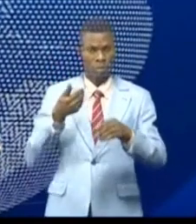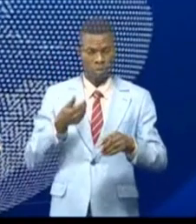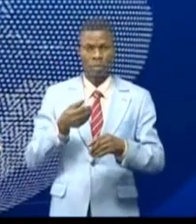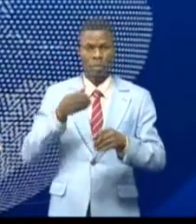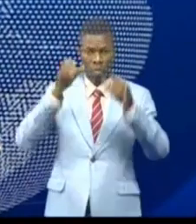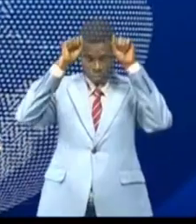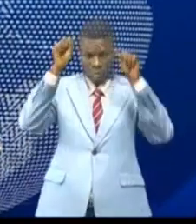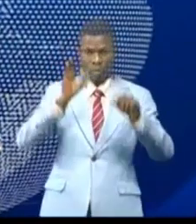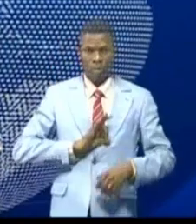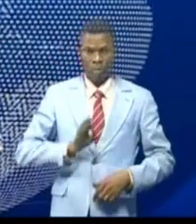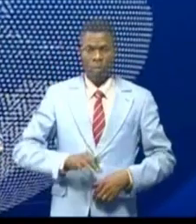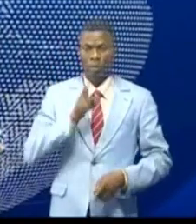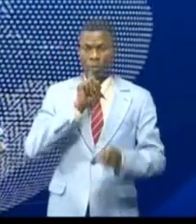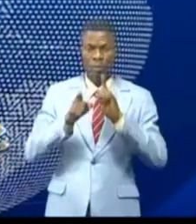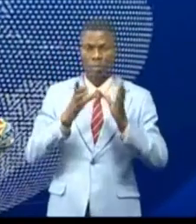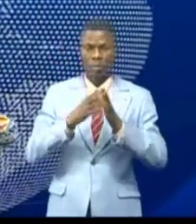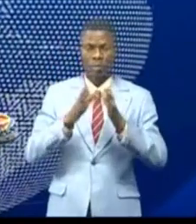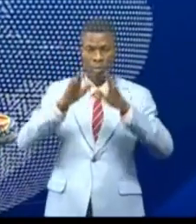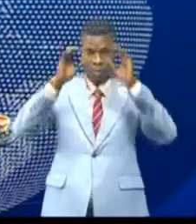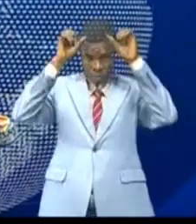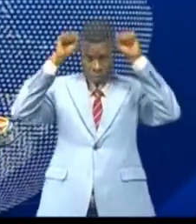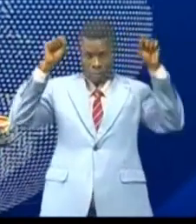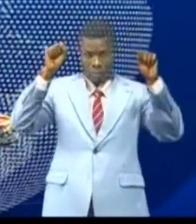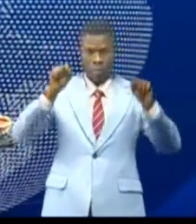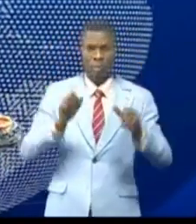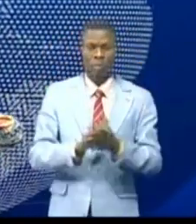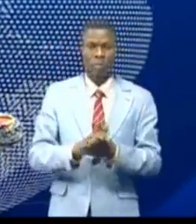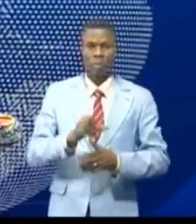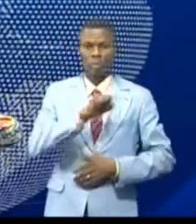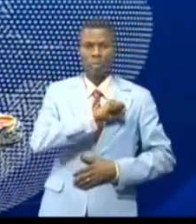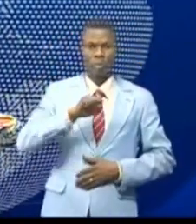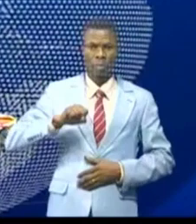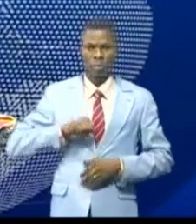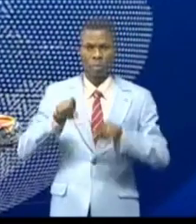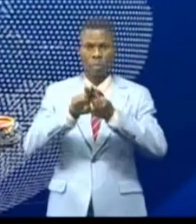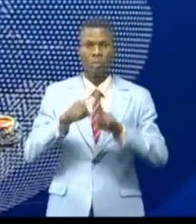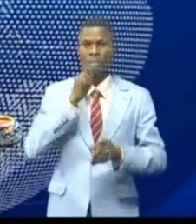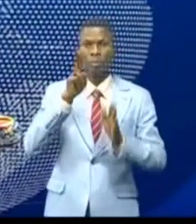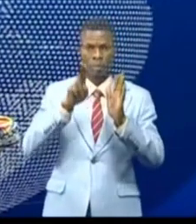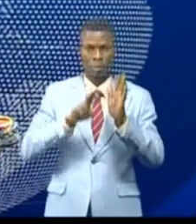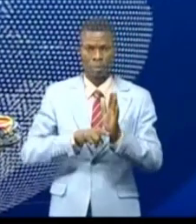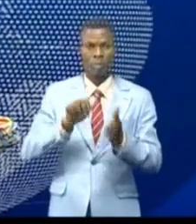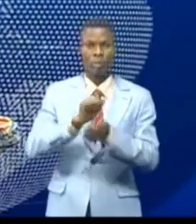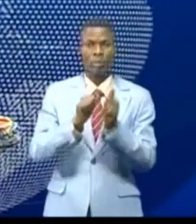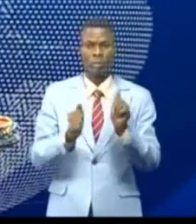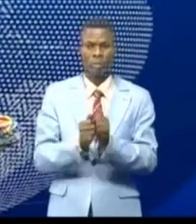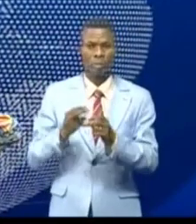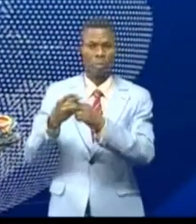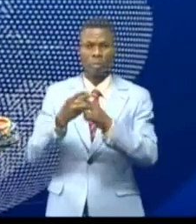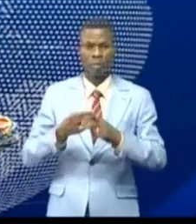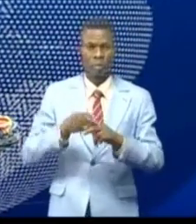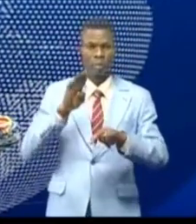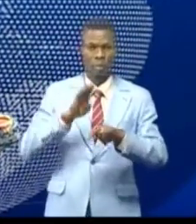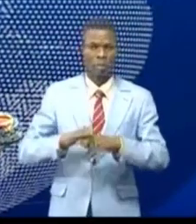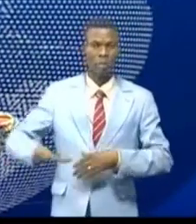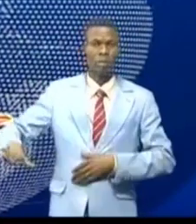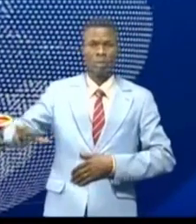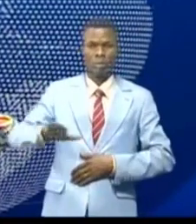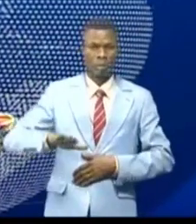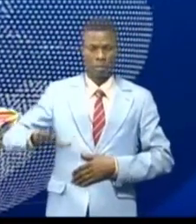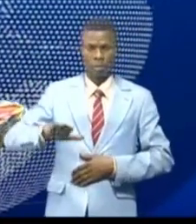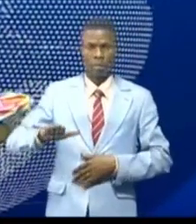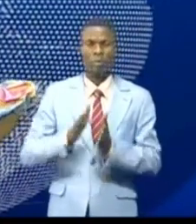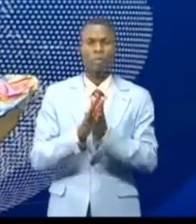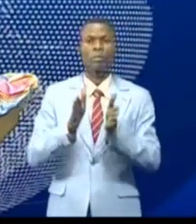échangé avec le président des assemblées de deux chambres du Parlement sur la situation sécuritaire tant décriée dans